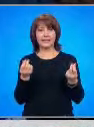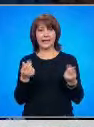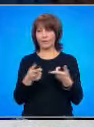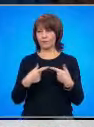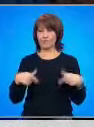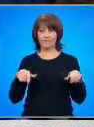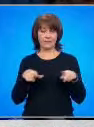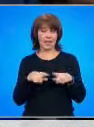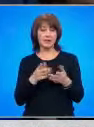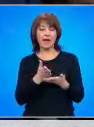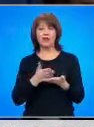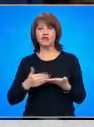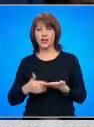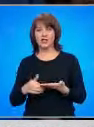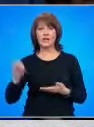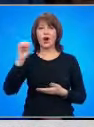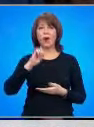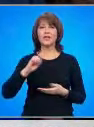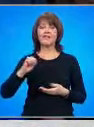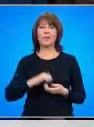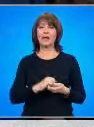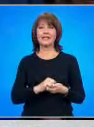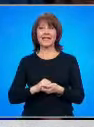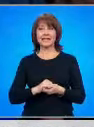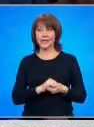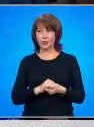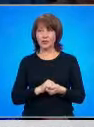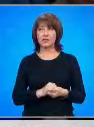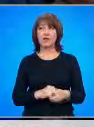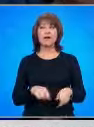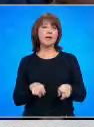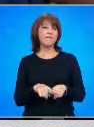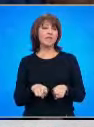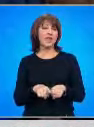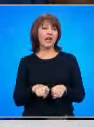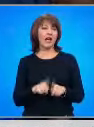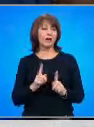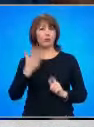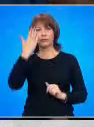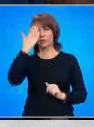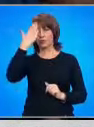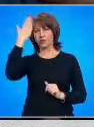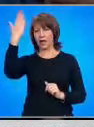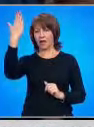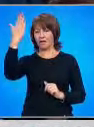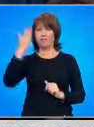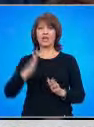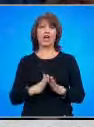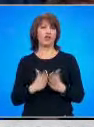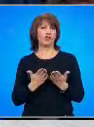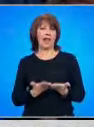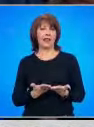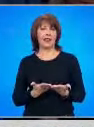Ние сме част от Европейския съюз и като достоен и лоялен член